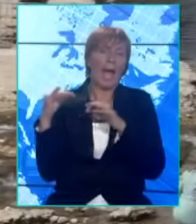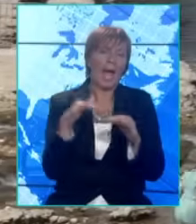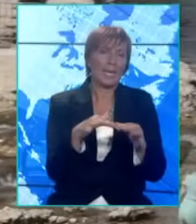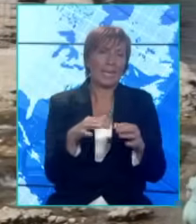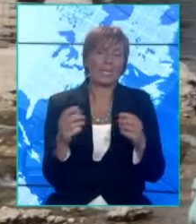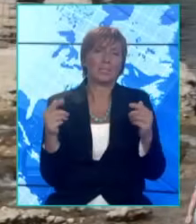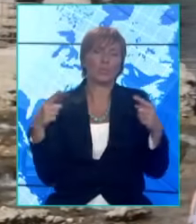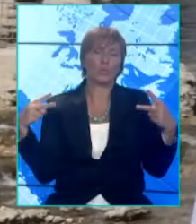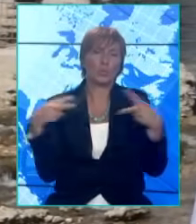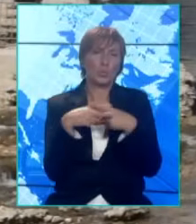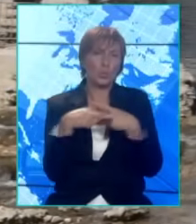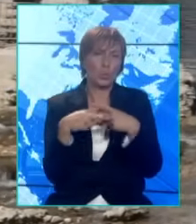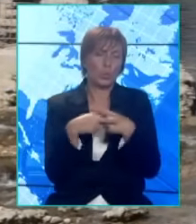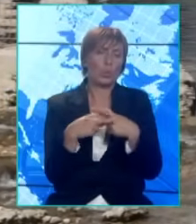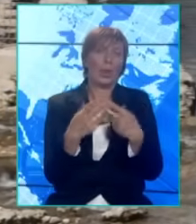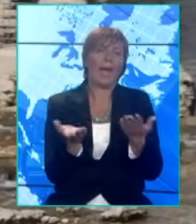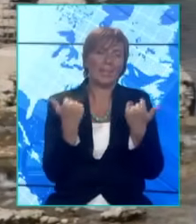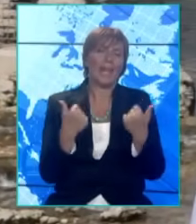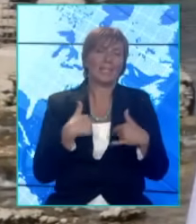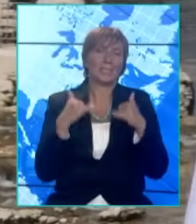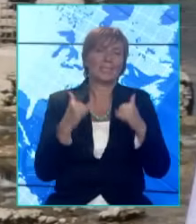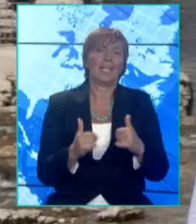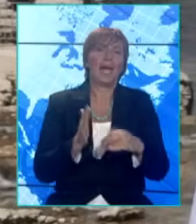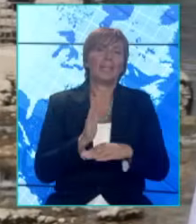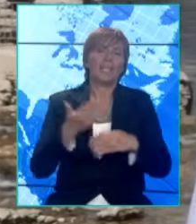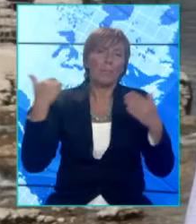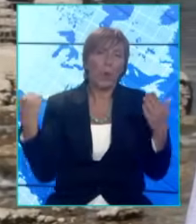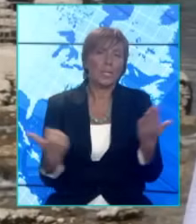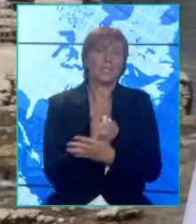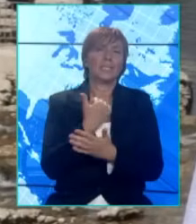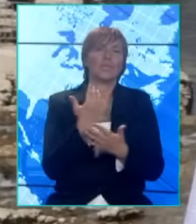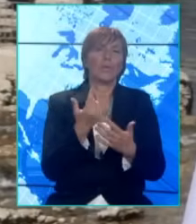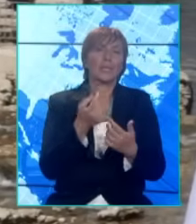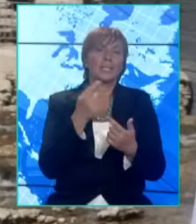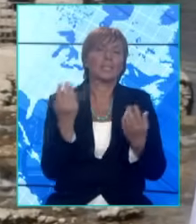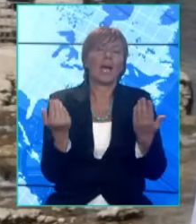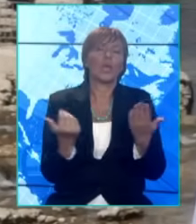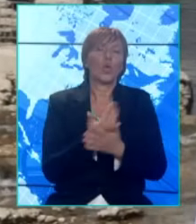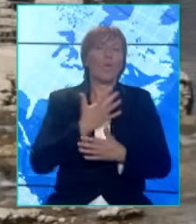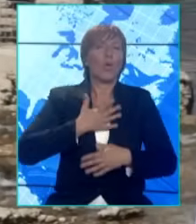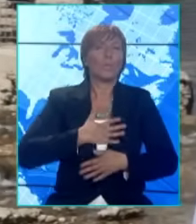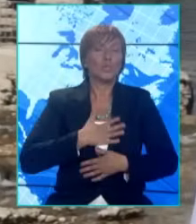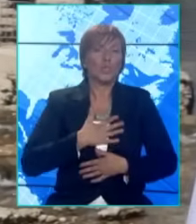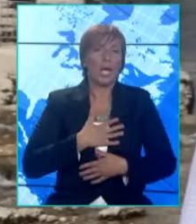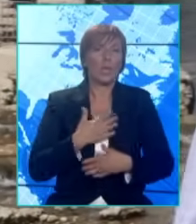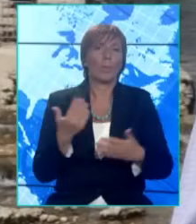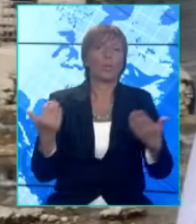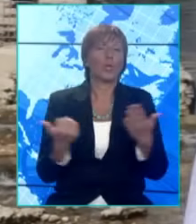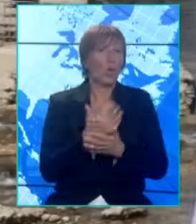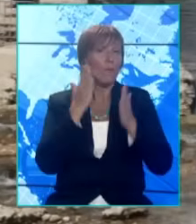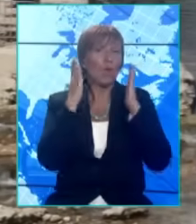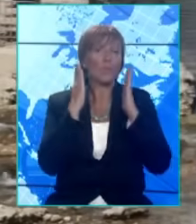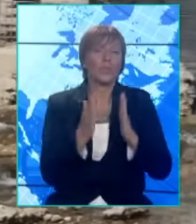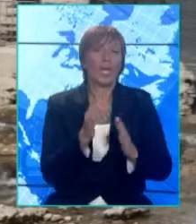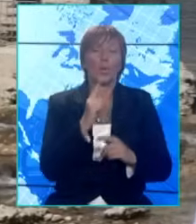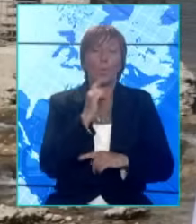te sukobe međusobne, daj da krenemo iznova sa jednom novom željom, novom vjerom u